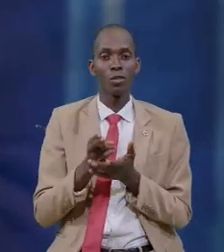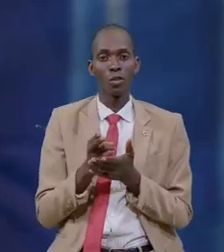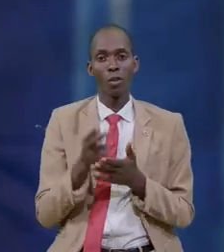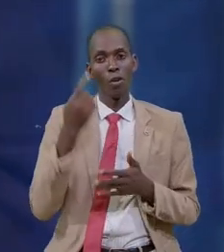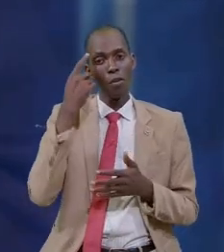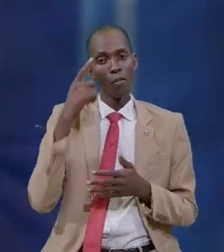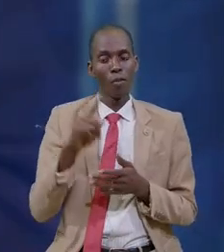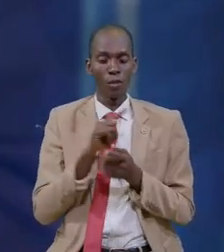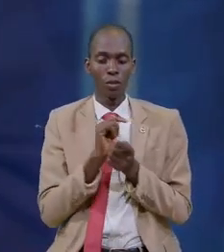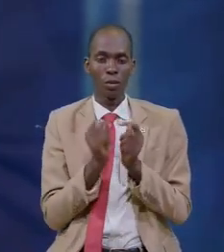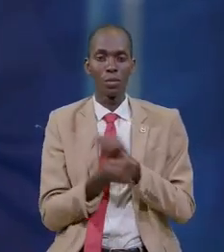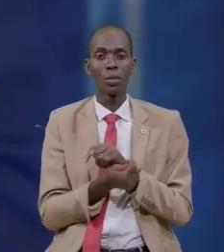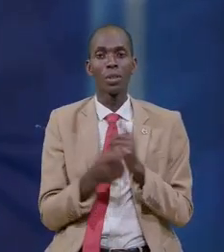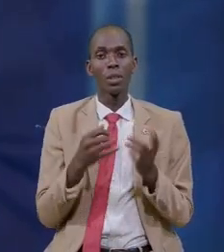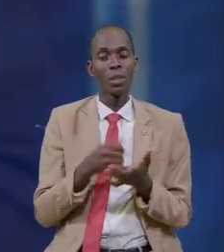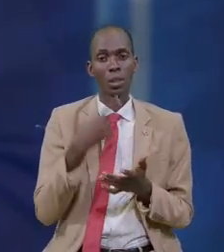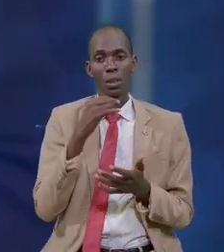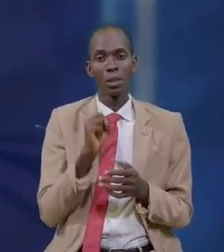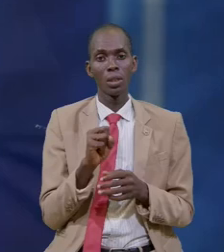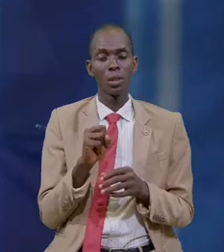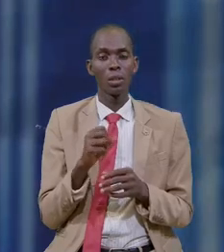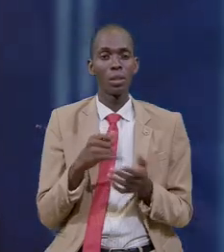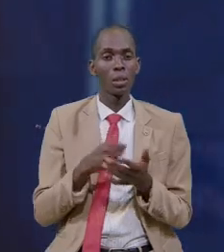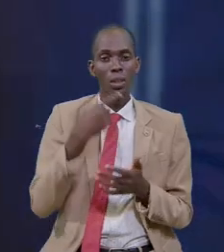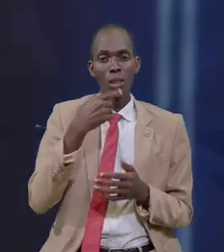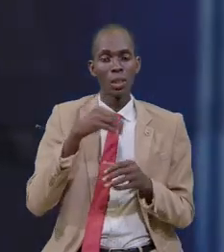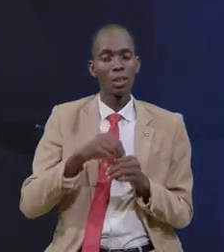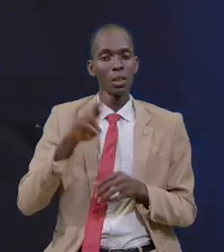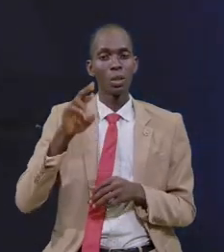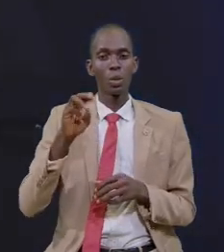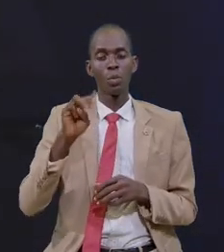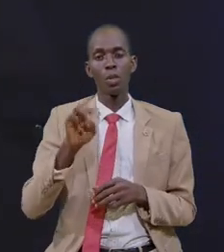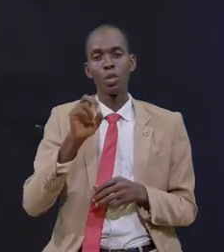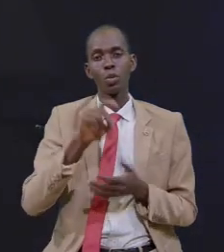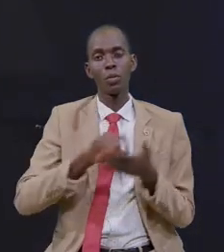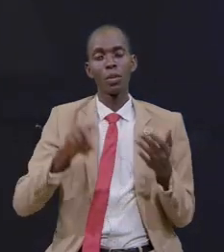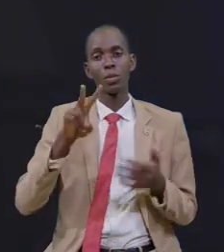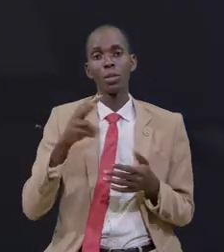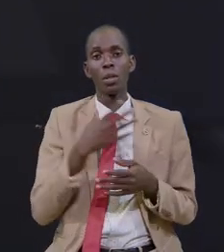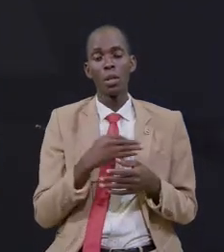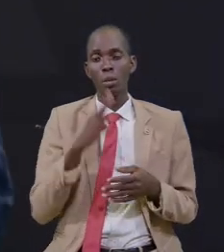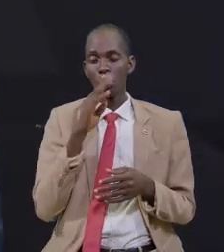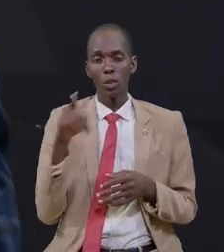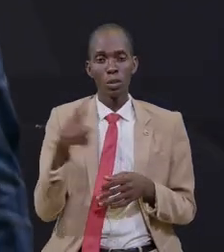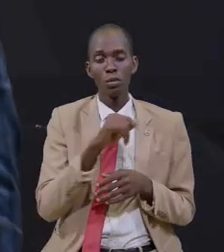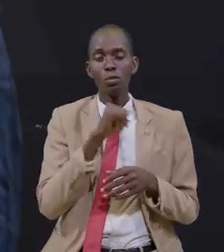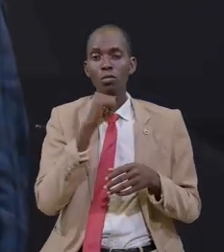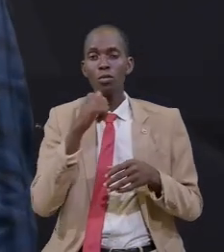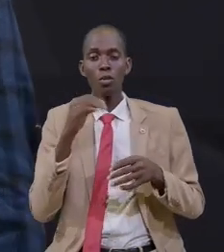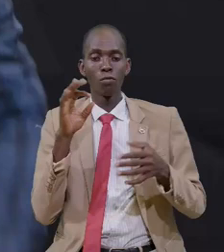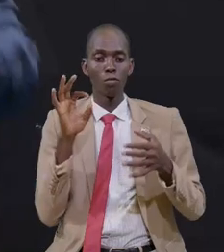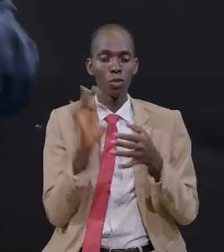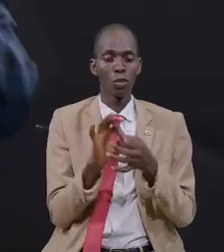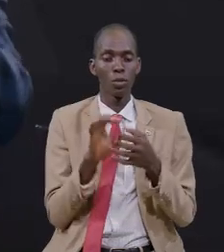la transformation. En Romains 12, verset 2. Ne vous conformez pas au siècle